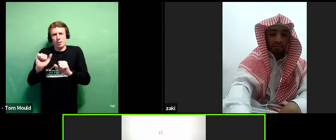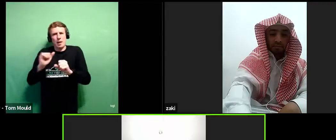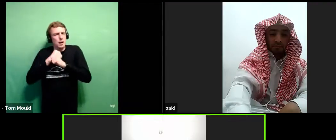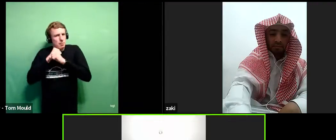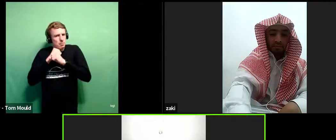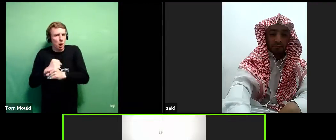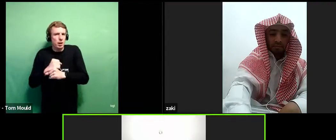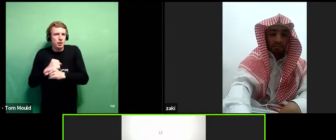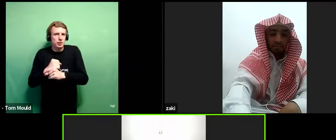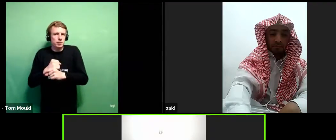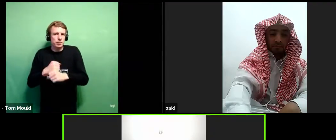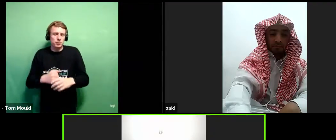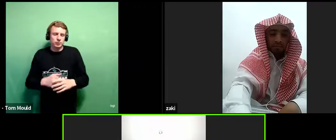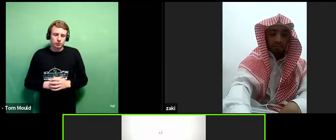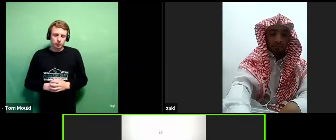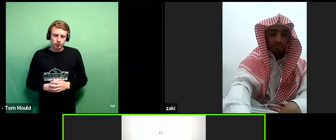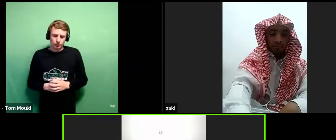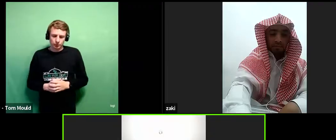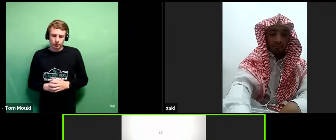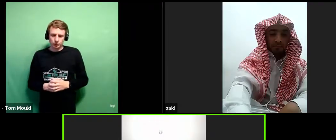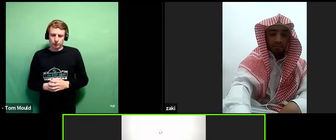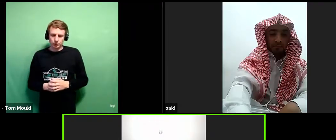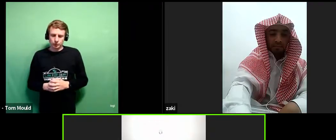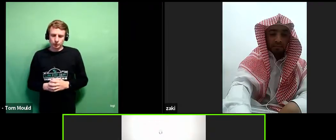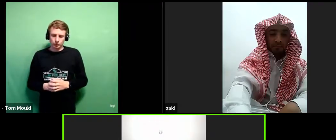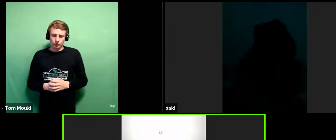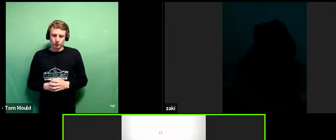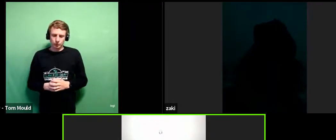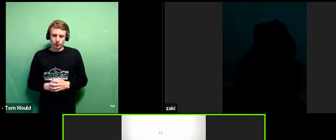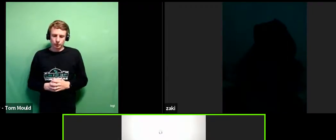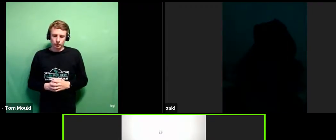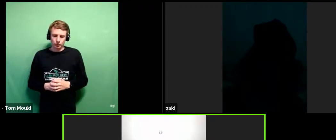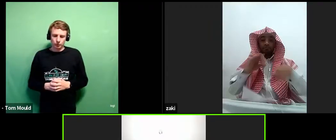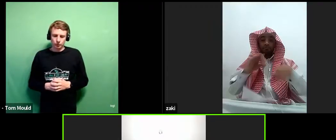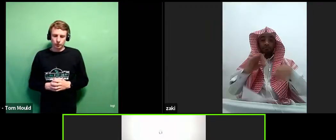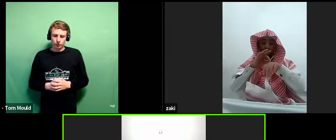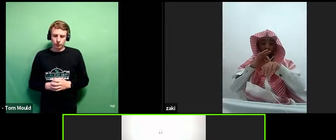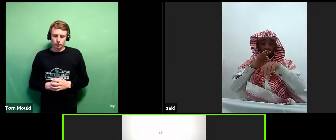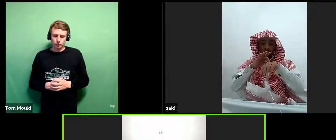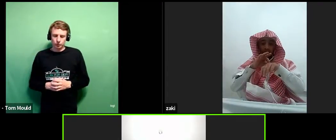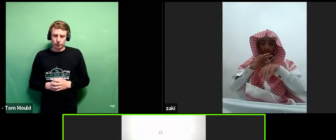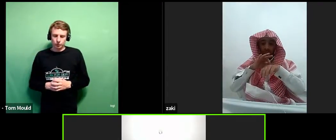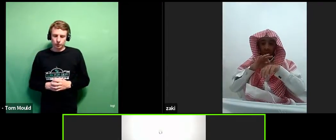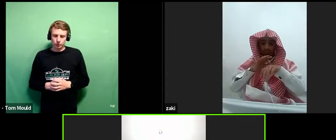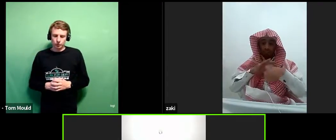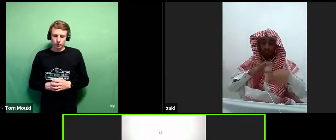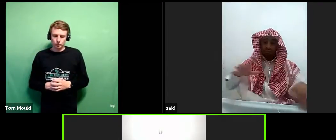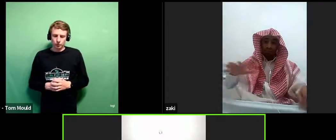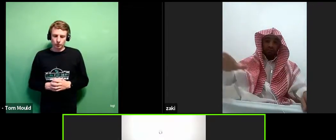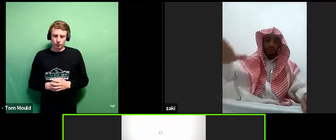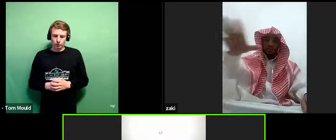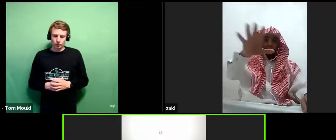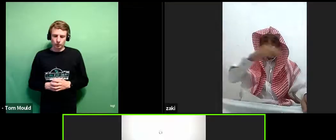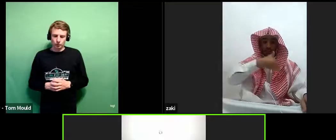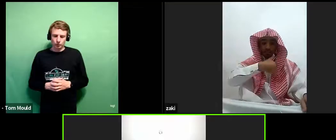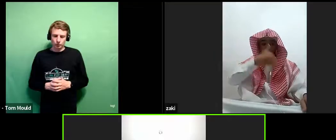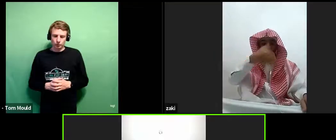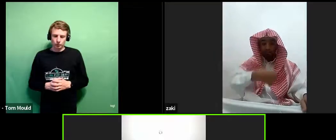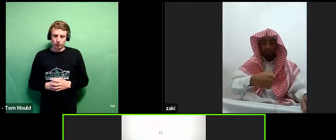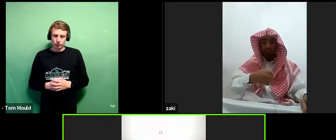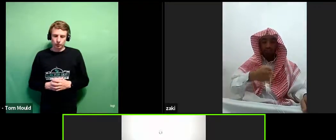يا أيها الذين آمنوا كتب عليكم القصاص